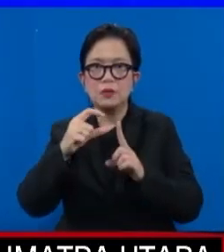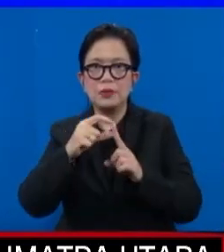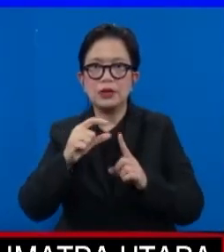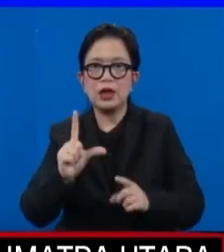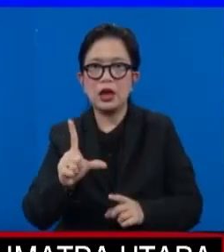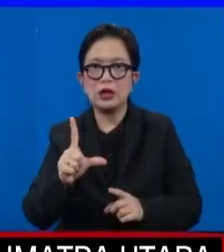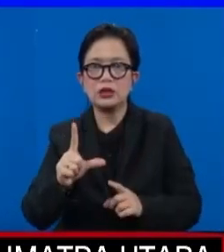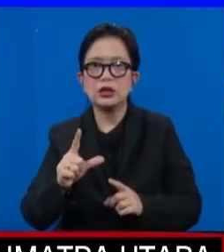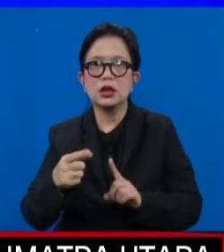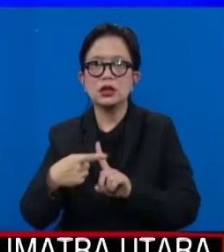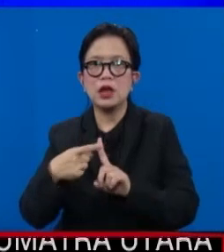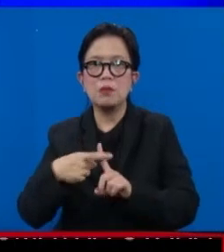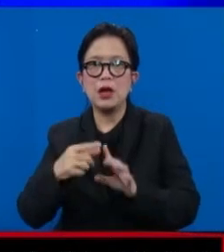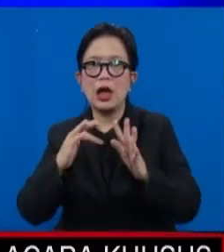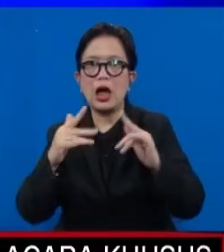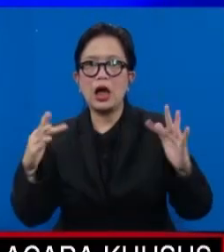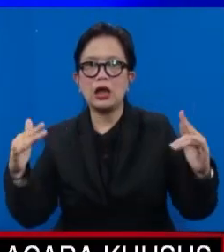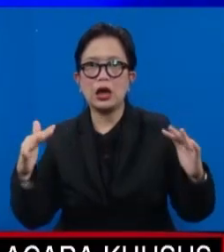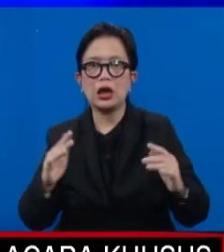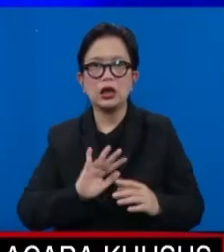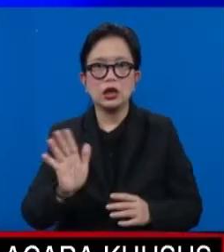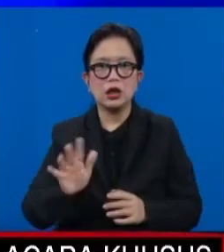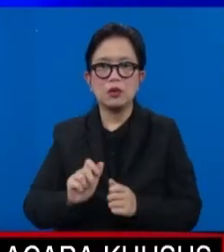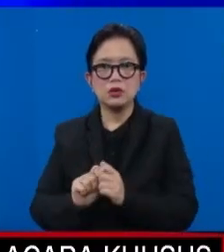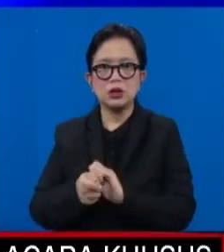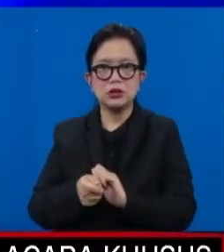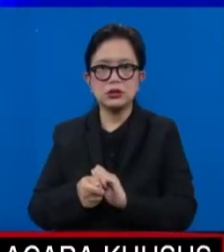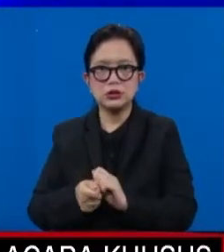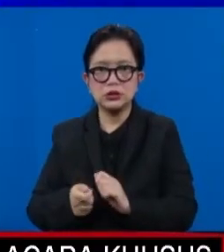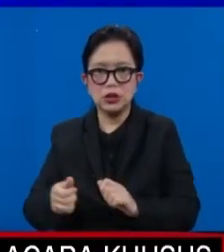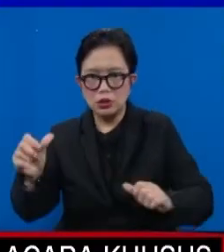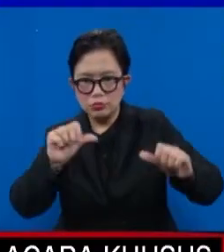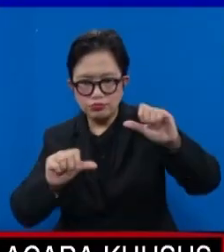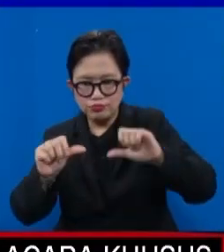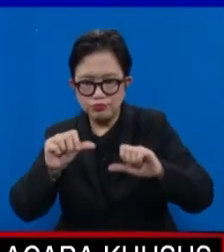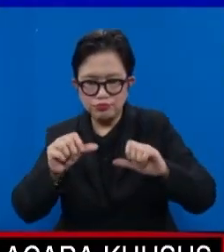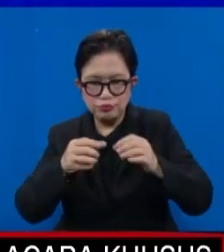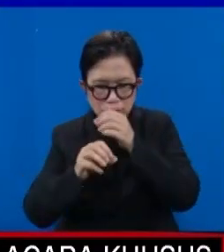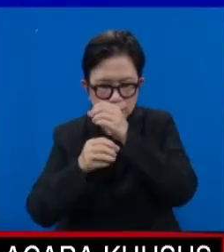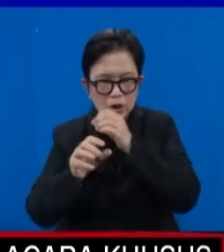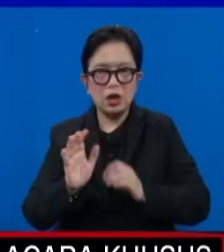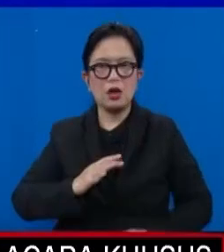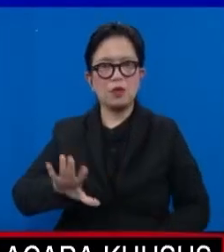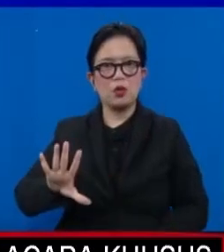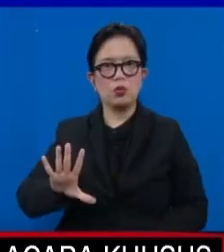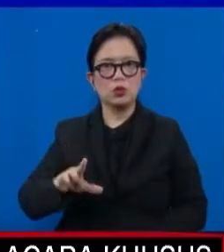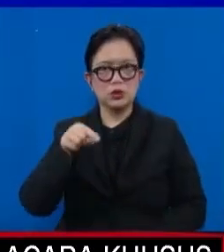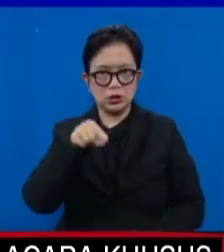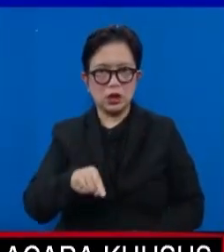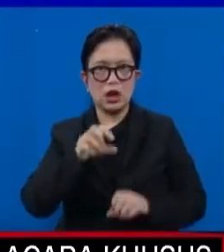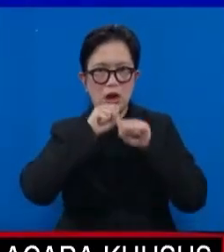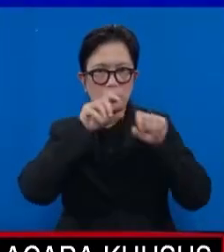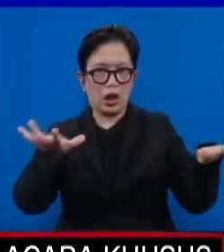dilakukan uji sampling sehingga ditolak pihak SPBU. Video yang memperlihatkan Pertalite bercampur air seketika menjadi viral di media